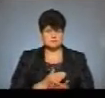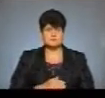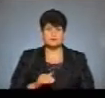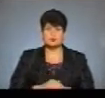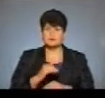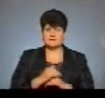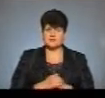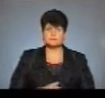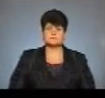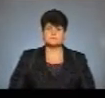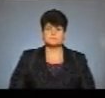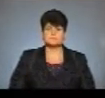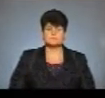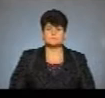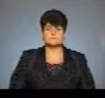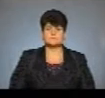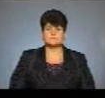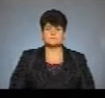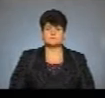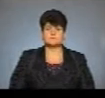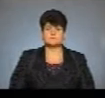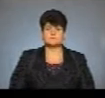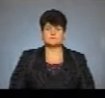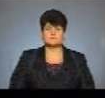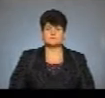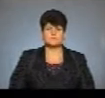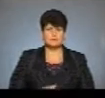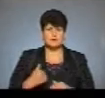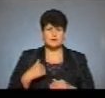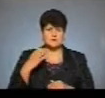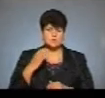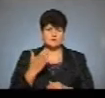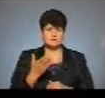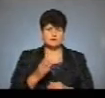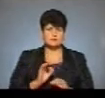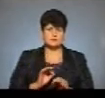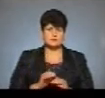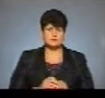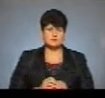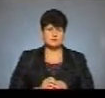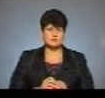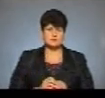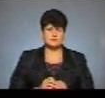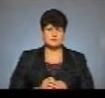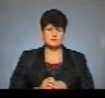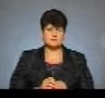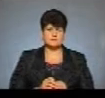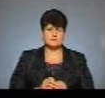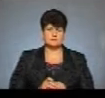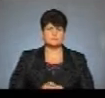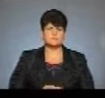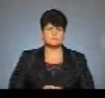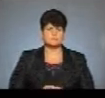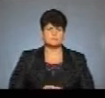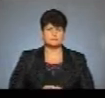вечора. Доброго вечора. Доброго вечора. Я вас слухаю, ви розказуєте про різноманітні робітничні, не тільки